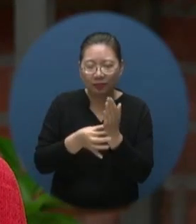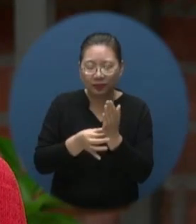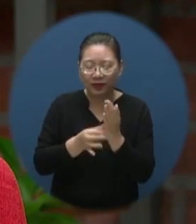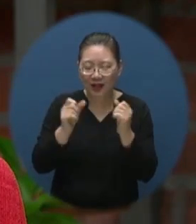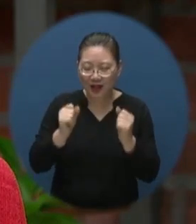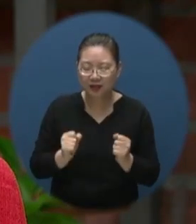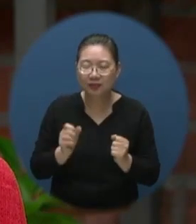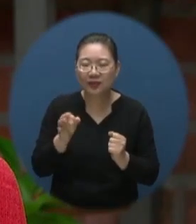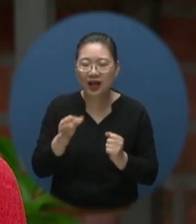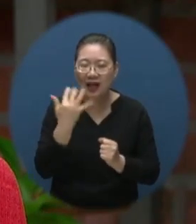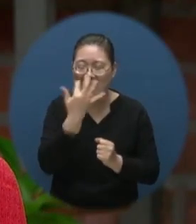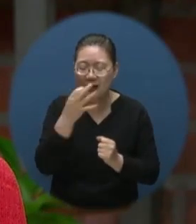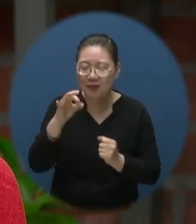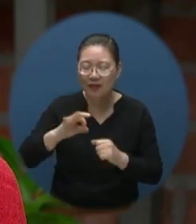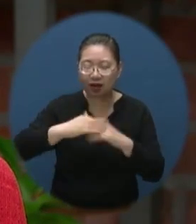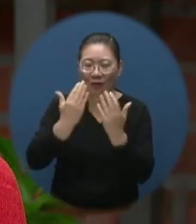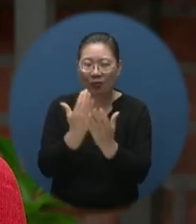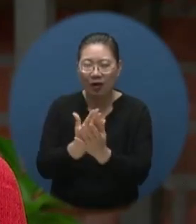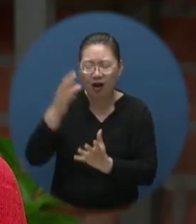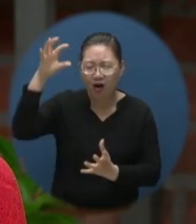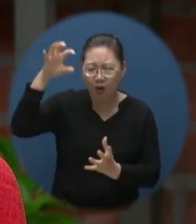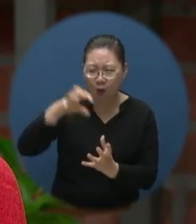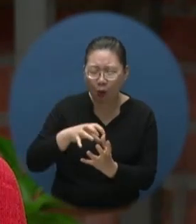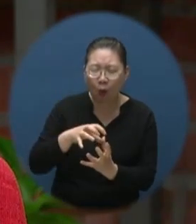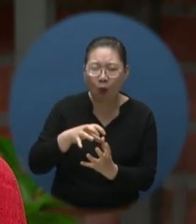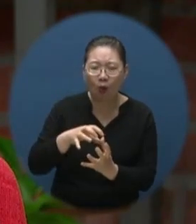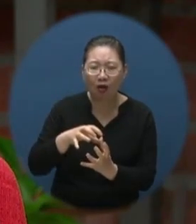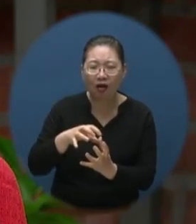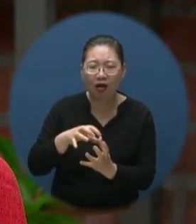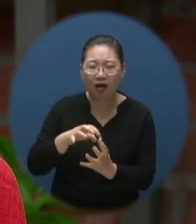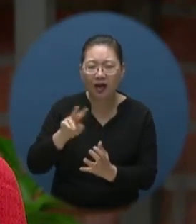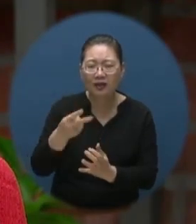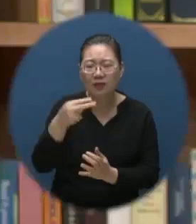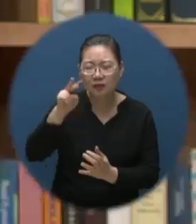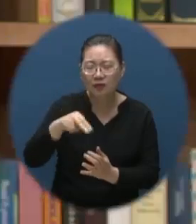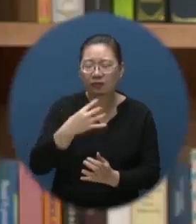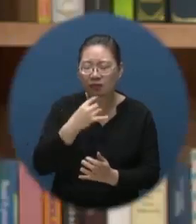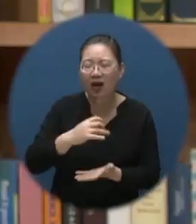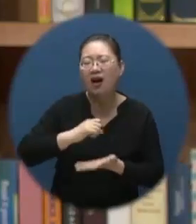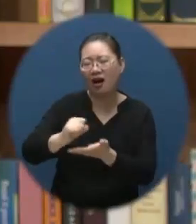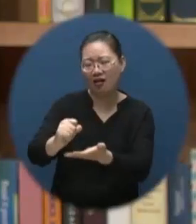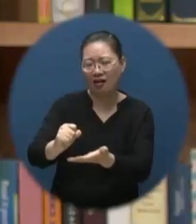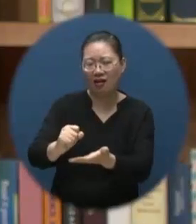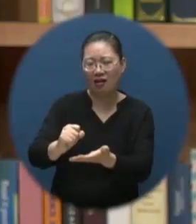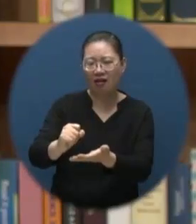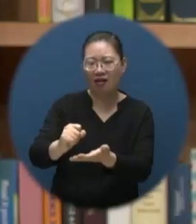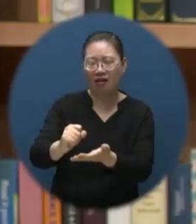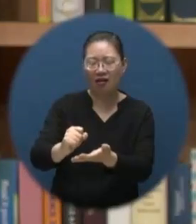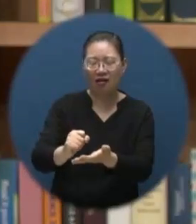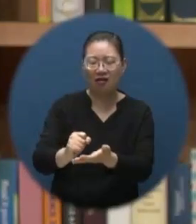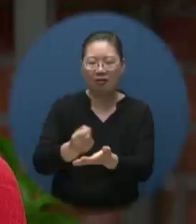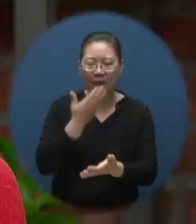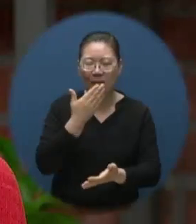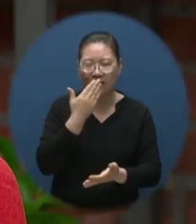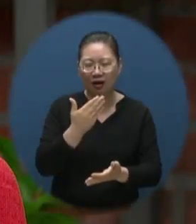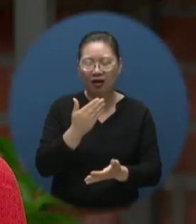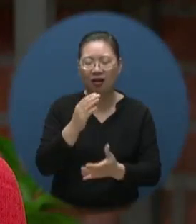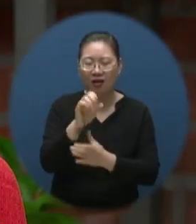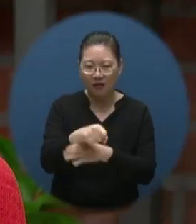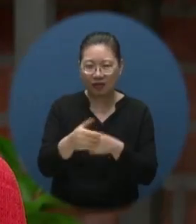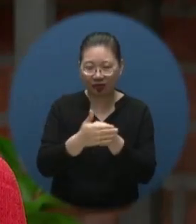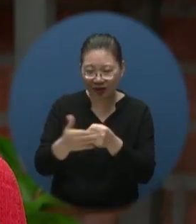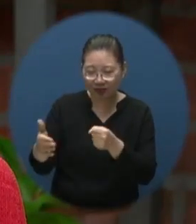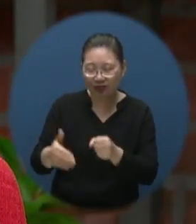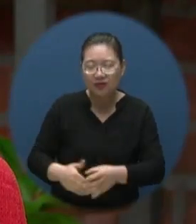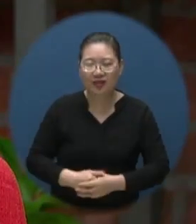체류비에 잡비에 다 있는데도 아 200불밖에 안 바꿔줬어요. 네, 네. 그래서 제가